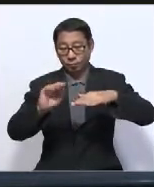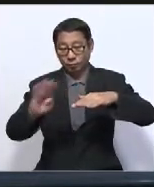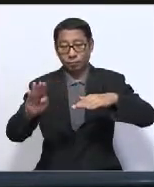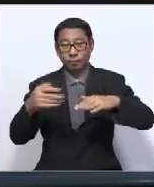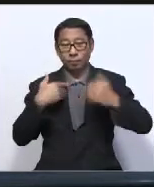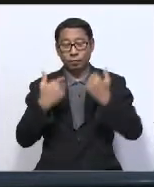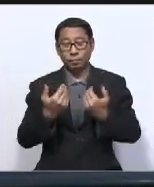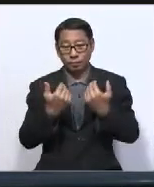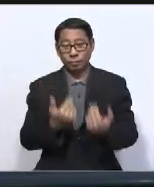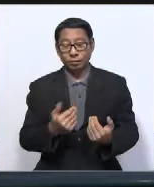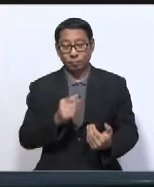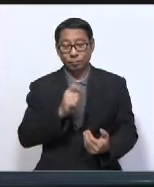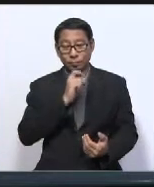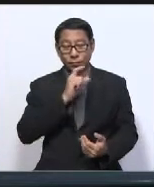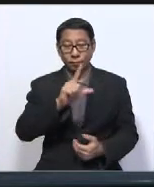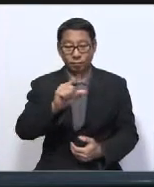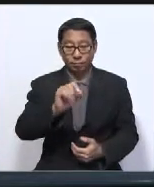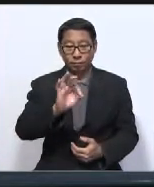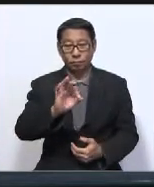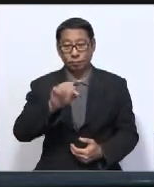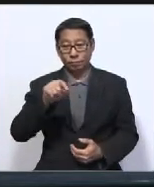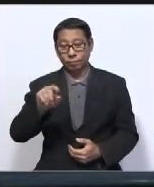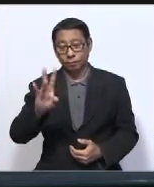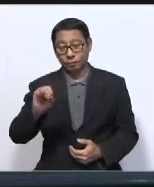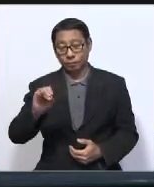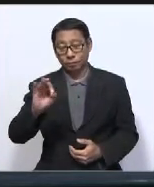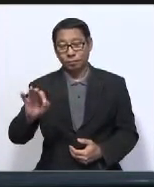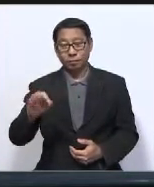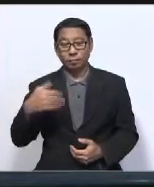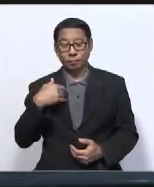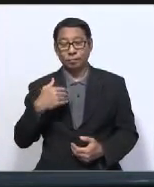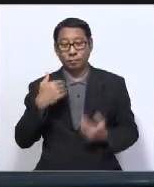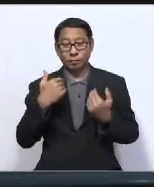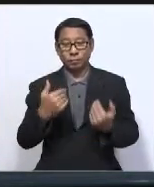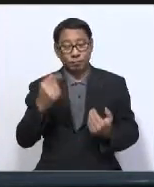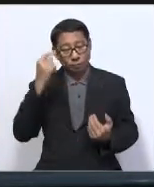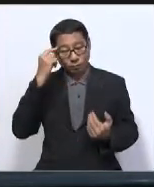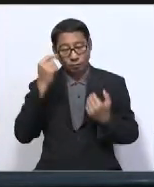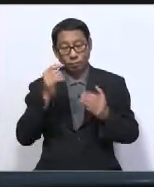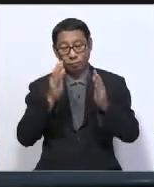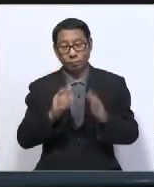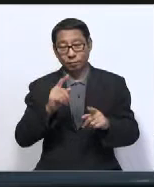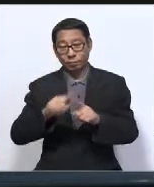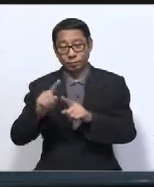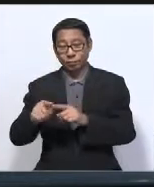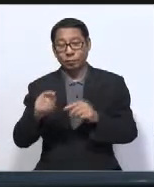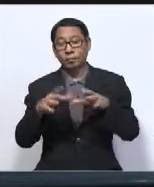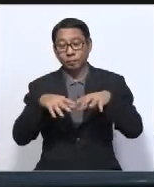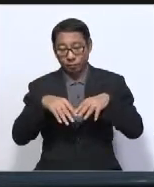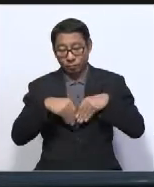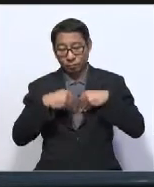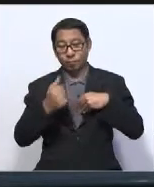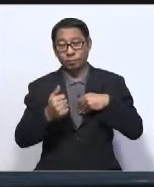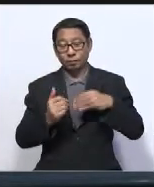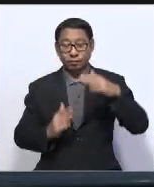ทปัจจุบันเนี่ยราคาอยู่ที่29บาท79สตางค์ต่อลิตรยังคิดว่าหลายฝ่ายน่าจะยังพอรับ